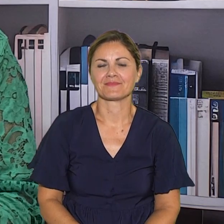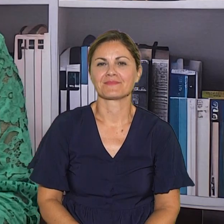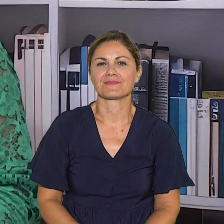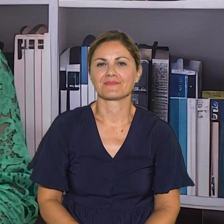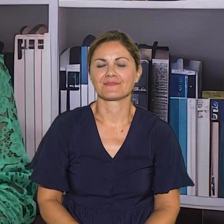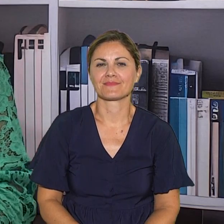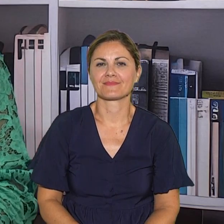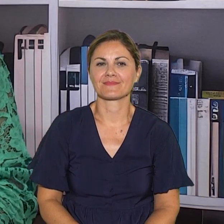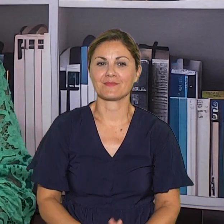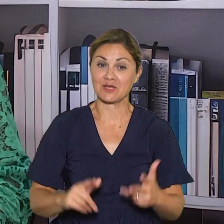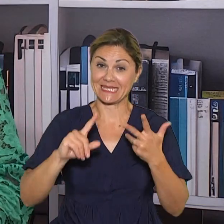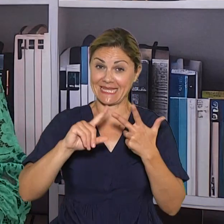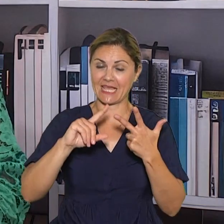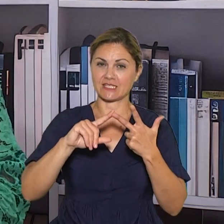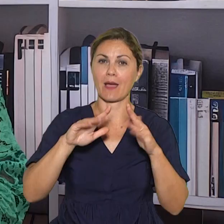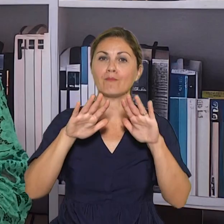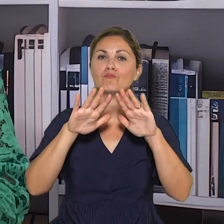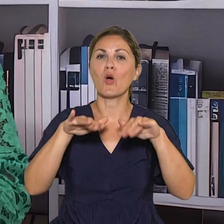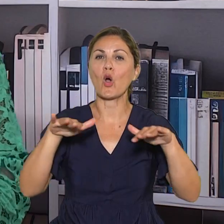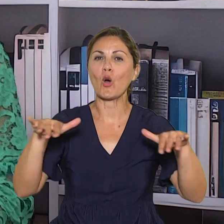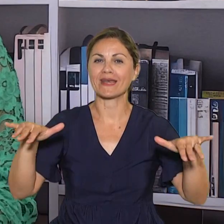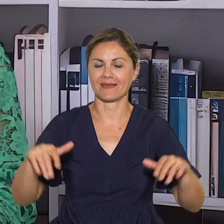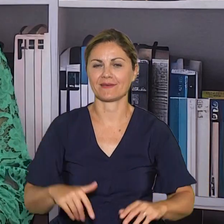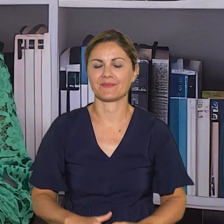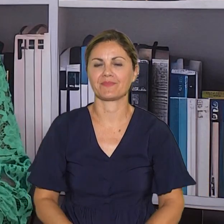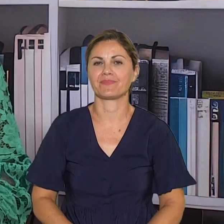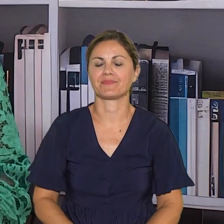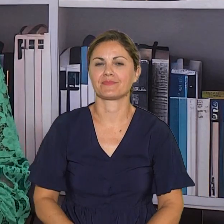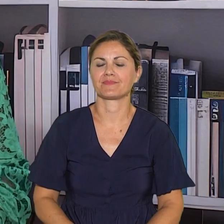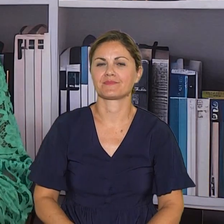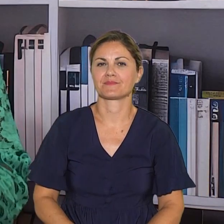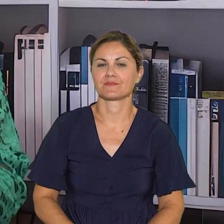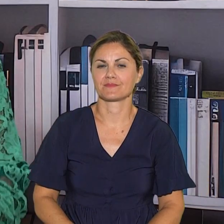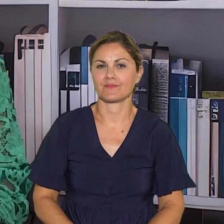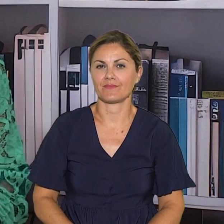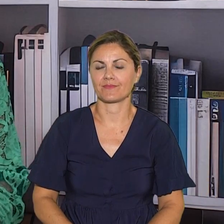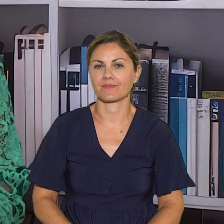Sad ćemo malo odmoru. Može. Malo ćemo odmoru.